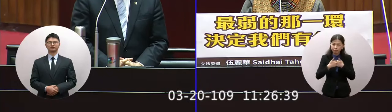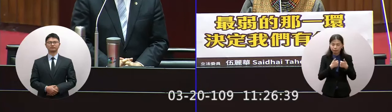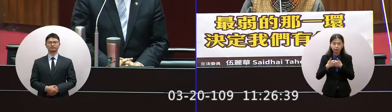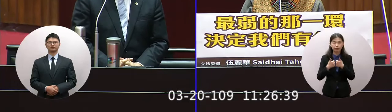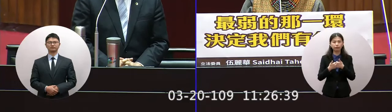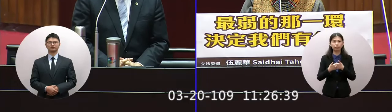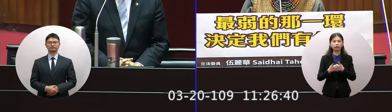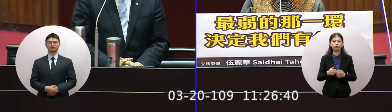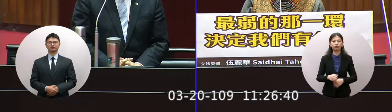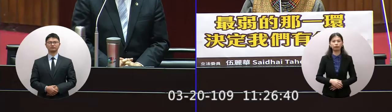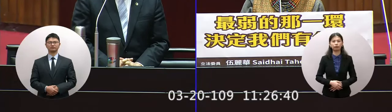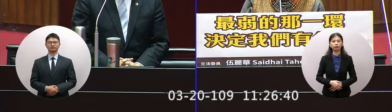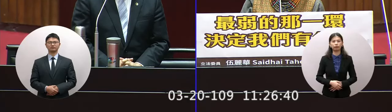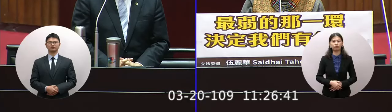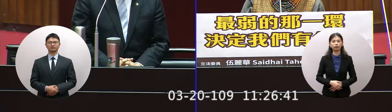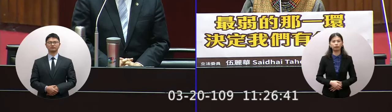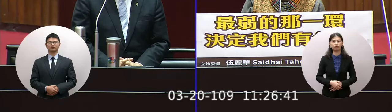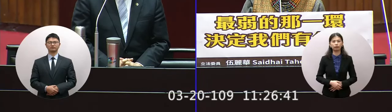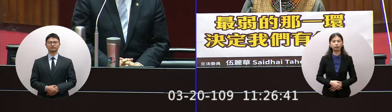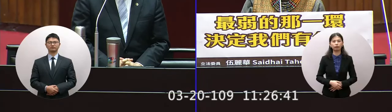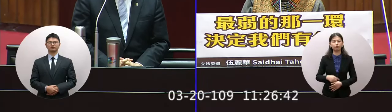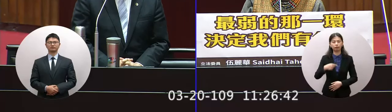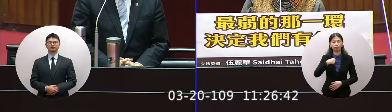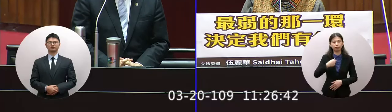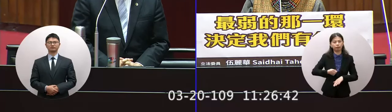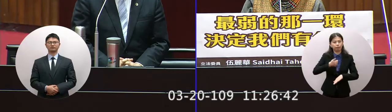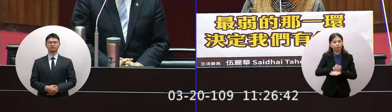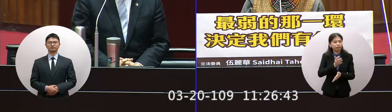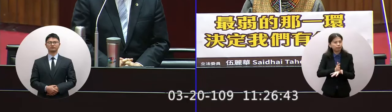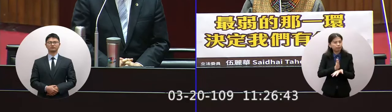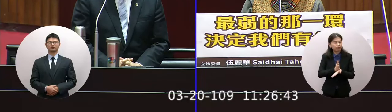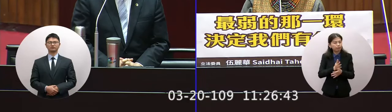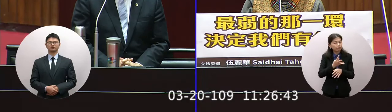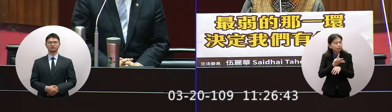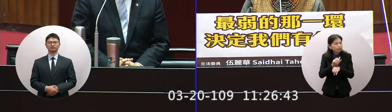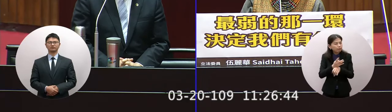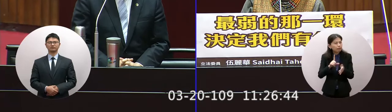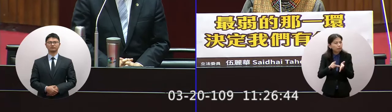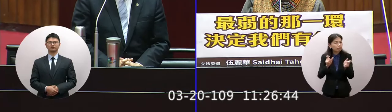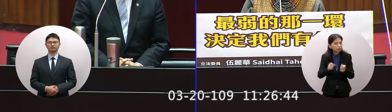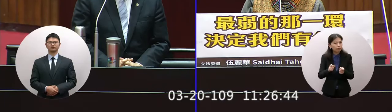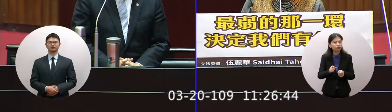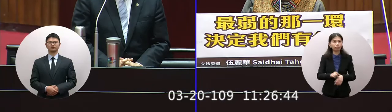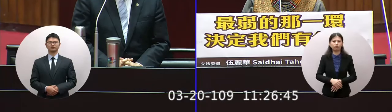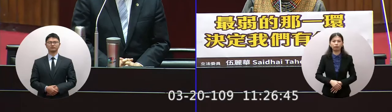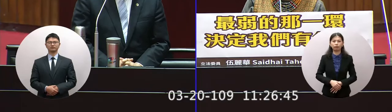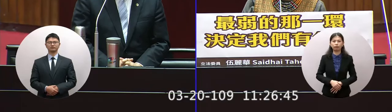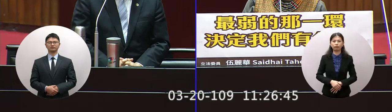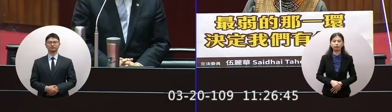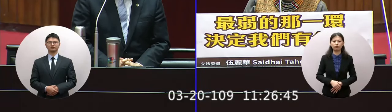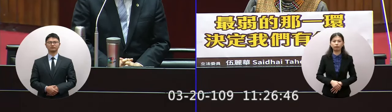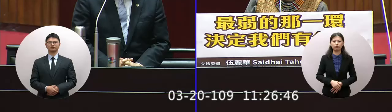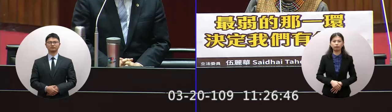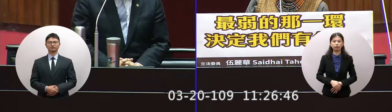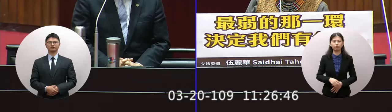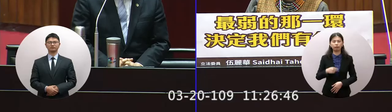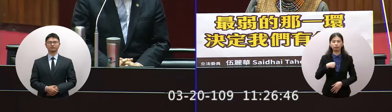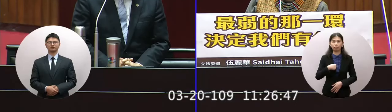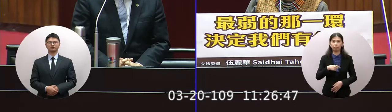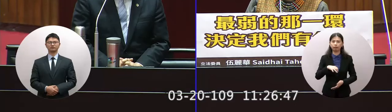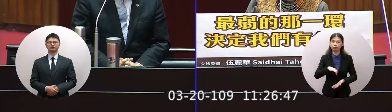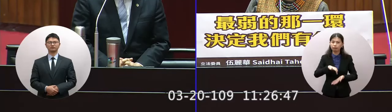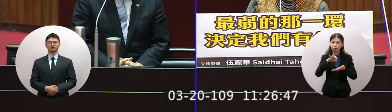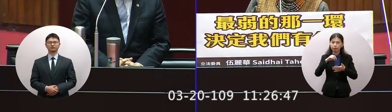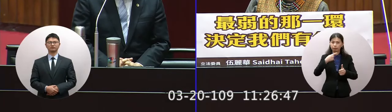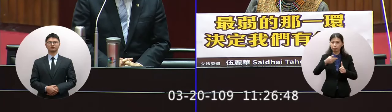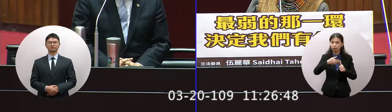那当时呢，我也透过发言，几分钟短短的发言，我当时有去提到我们